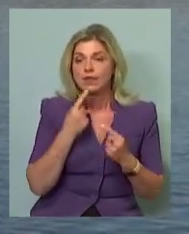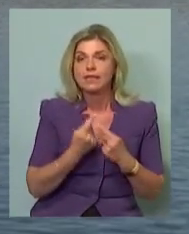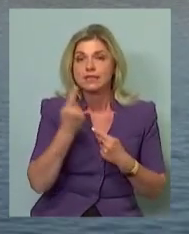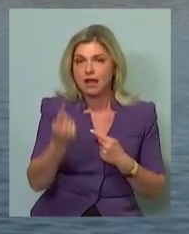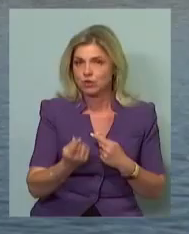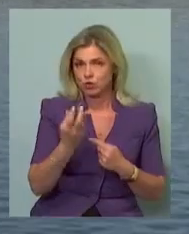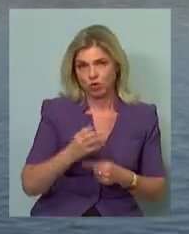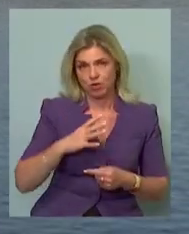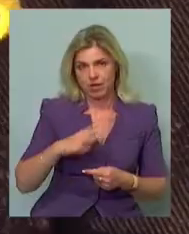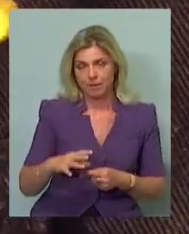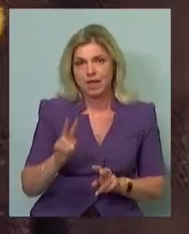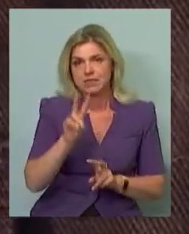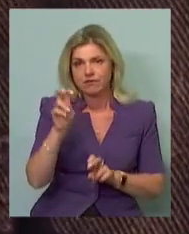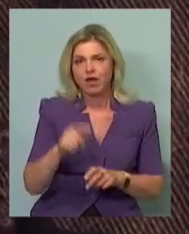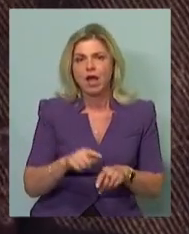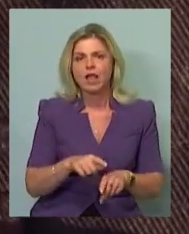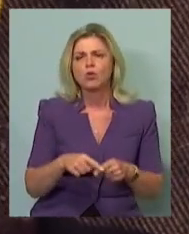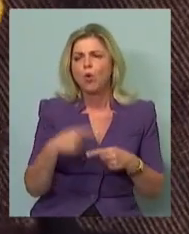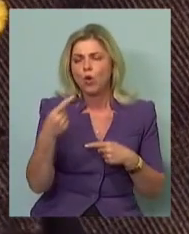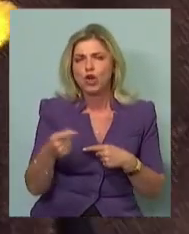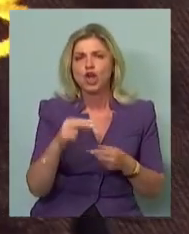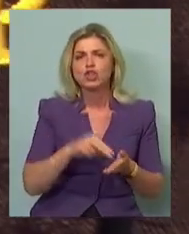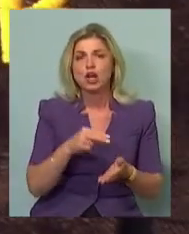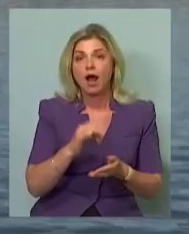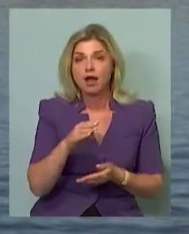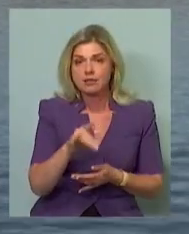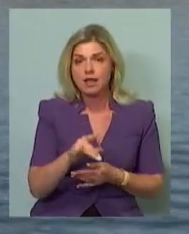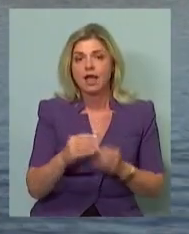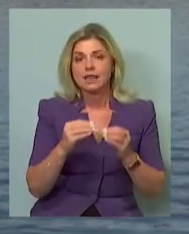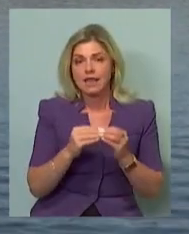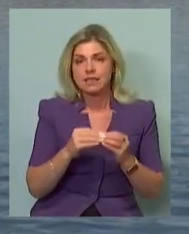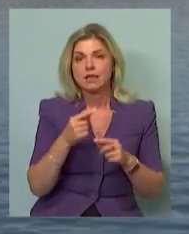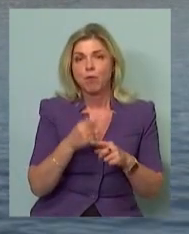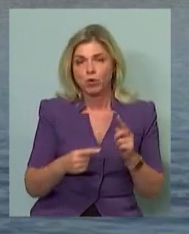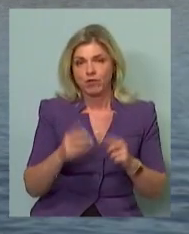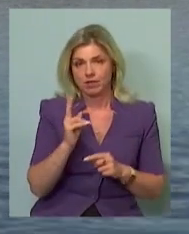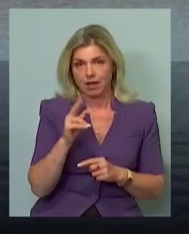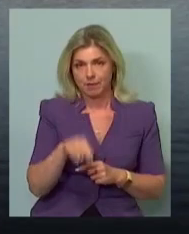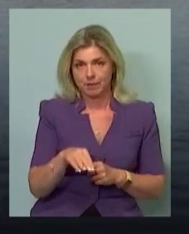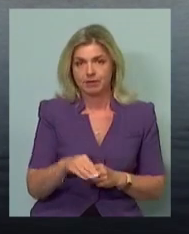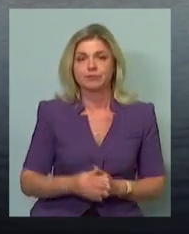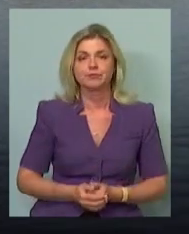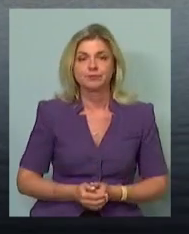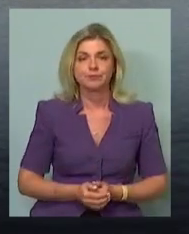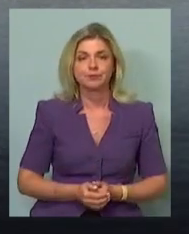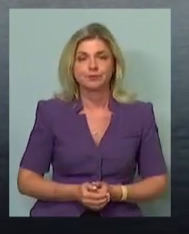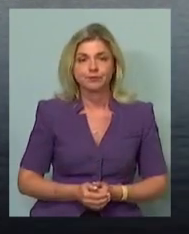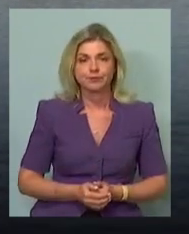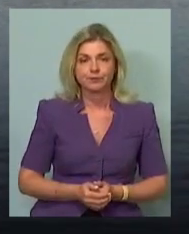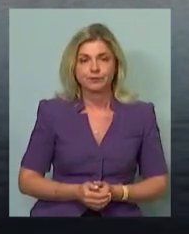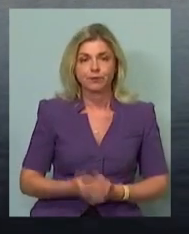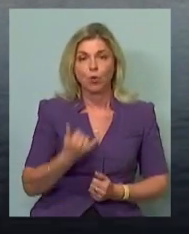не було. Звання найдовшої зараз у Черкас – 10,5 кілометрів. У нас по мапі